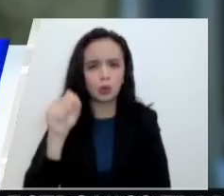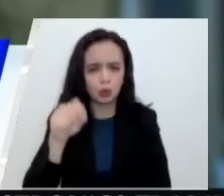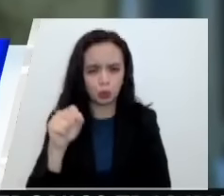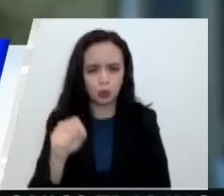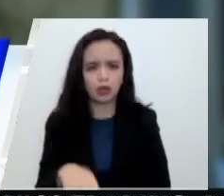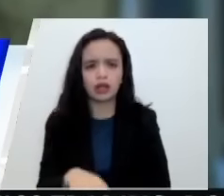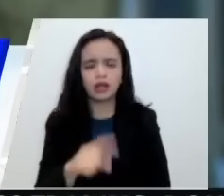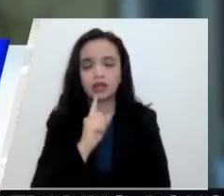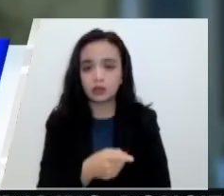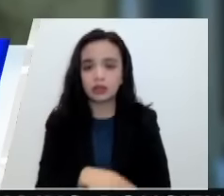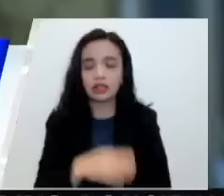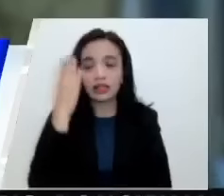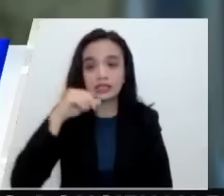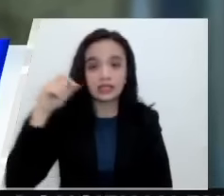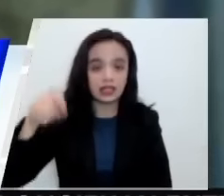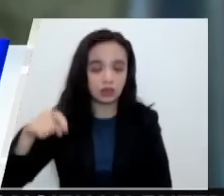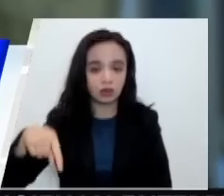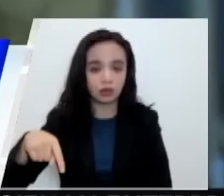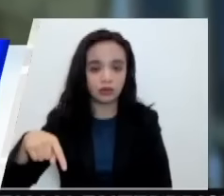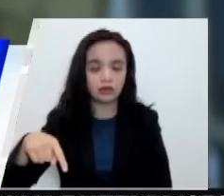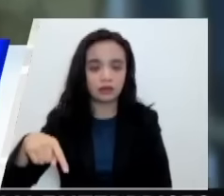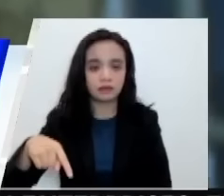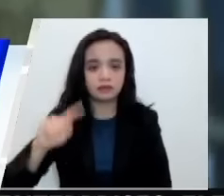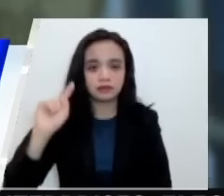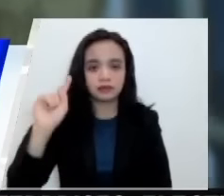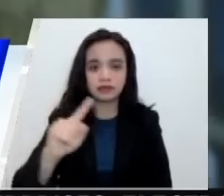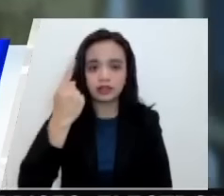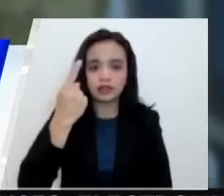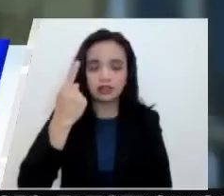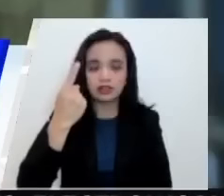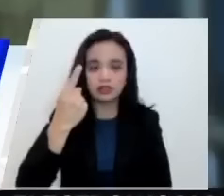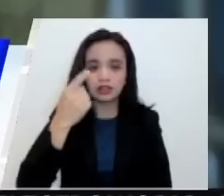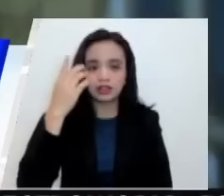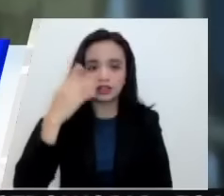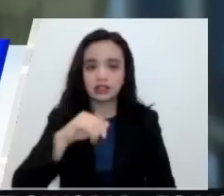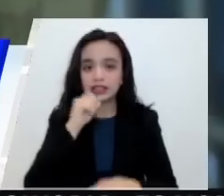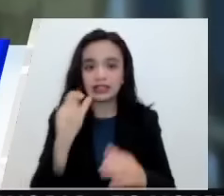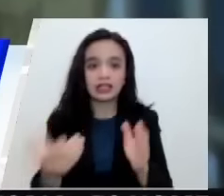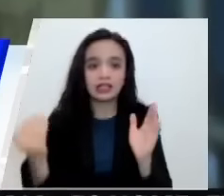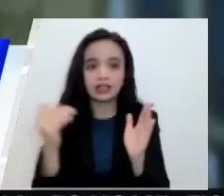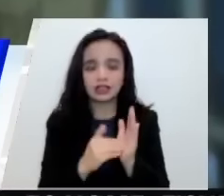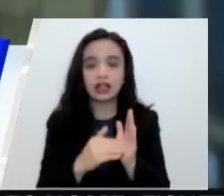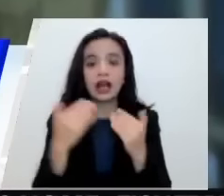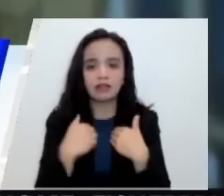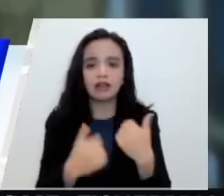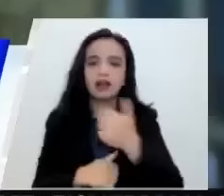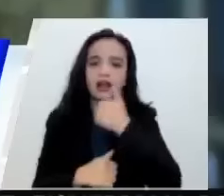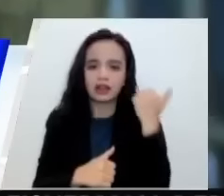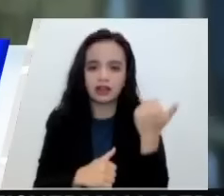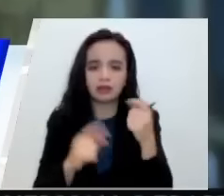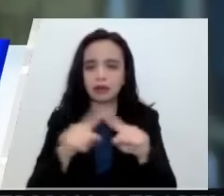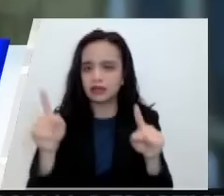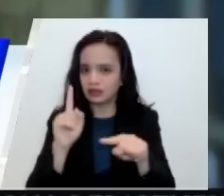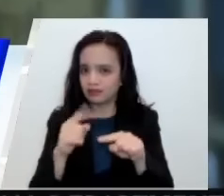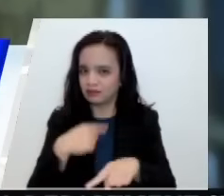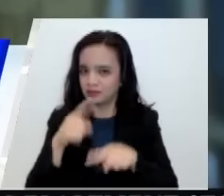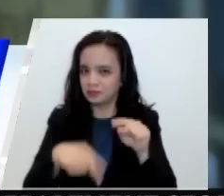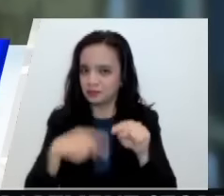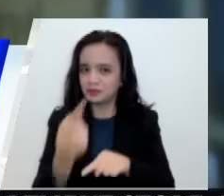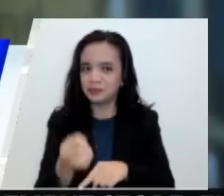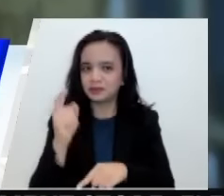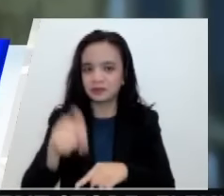Kasi itong unang loop, kasi hindi lang ito eh. Meron pang iba, pero hindi ko na yan sasabihin. Kailangan kumapit sila at manood sila